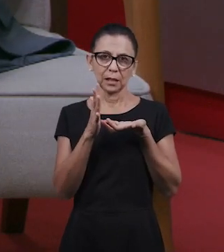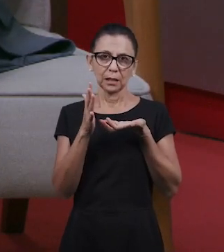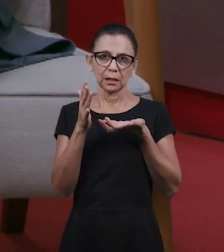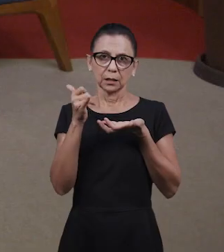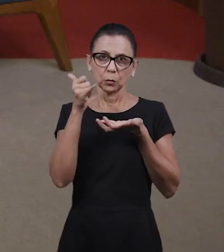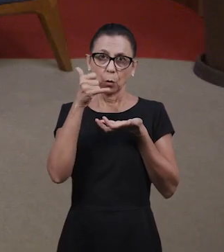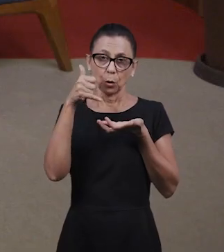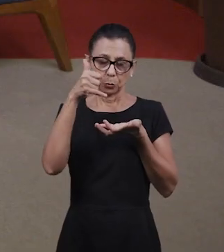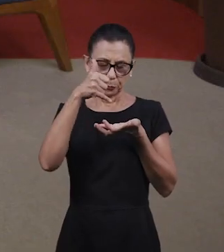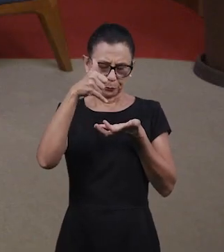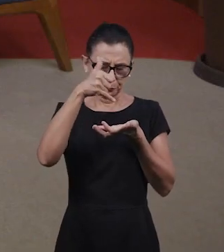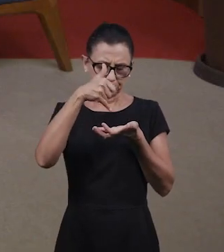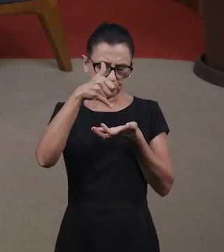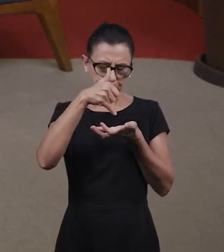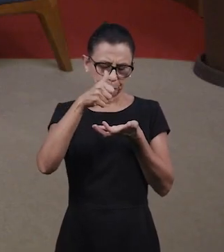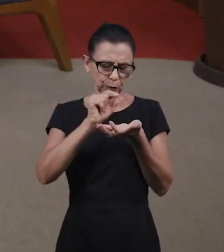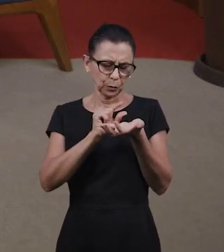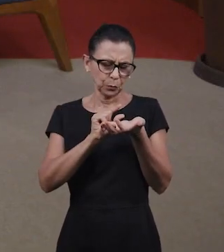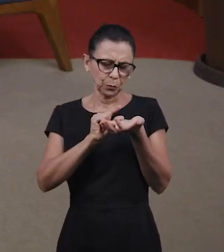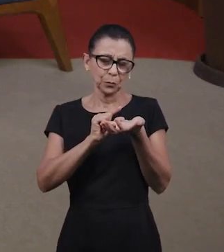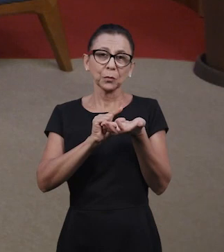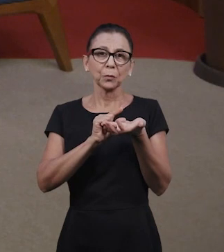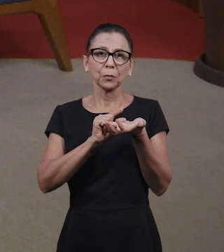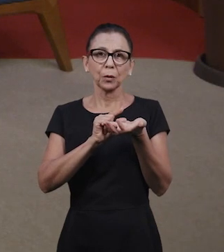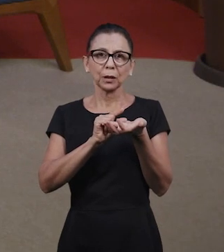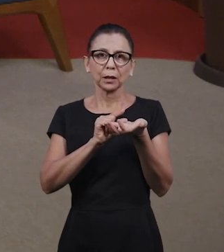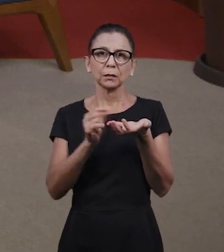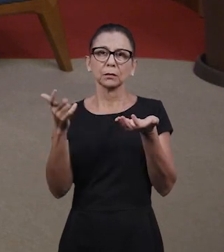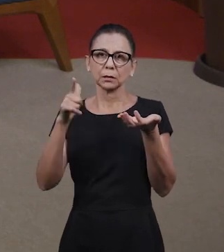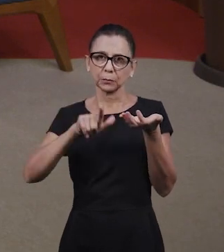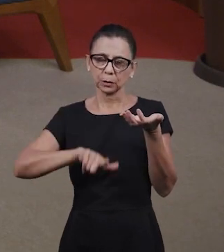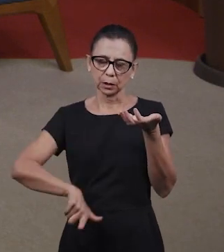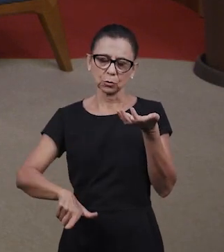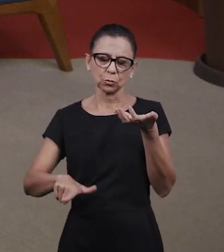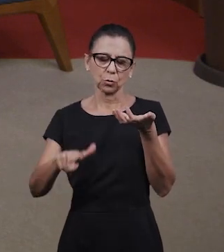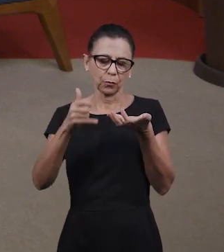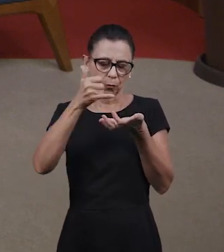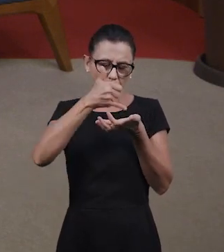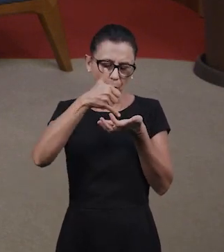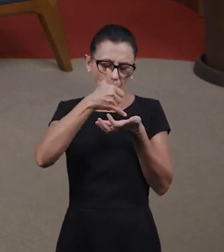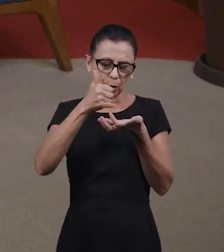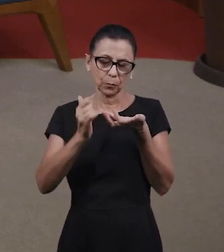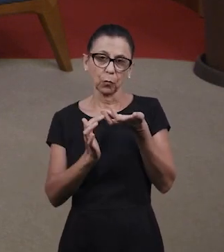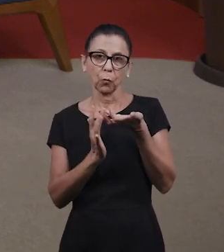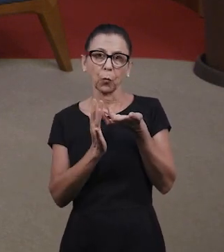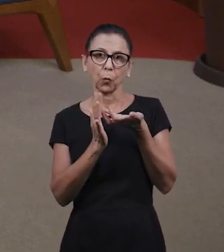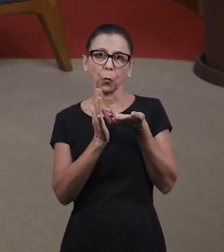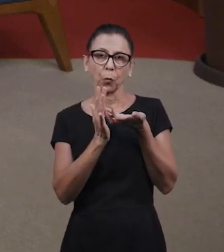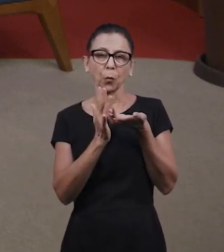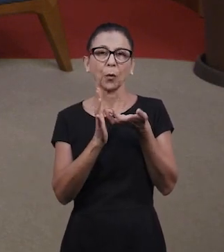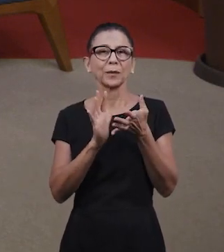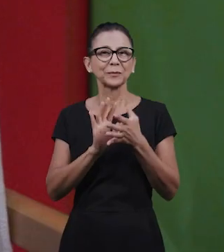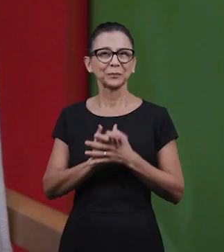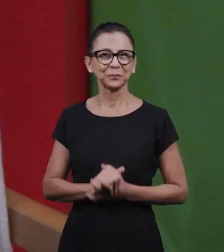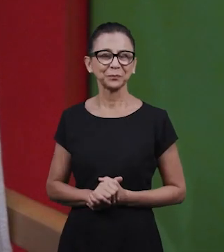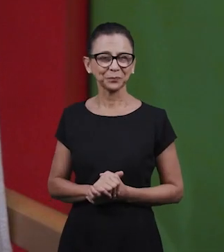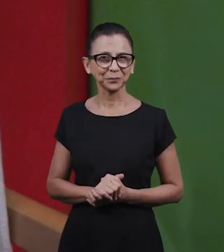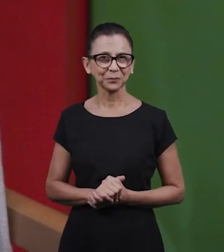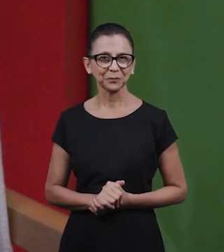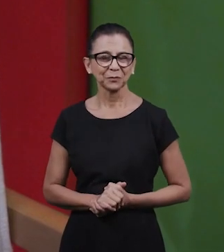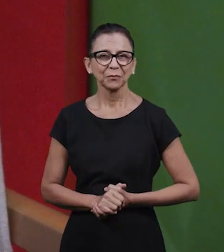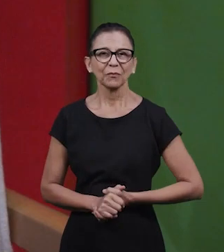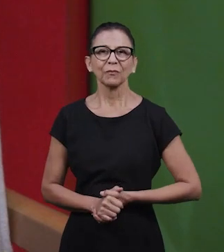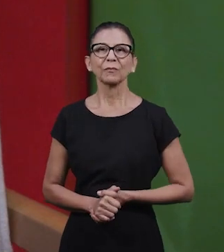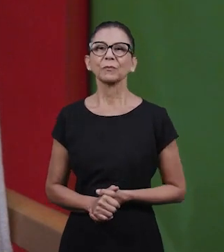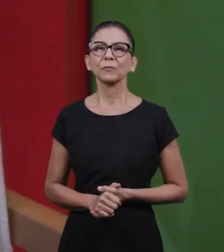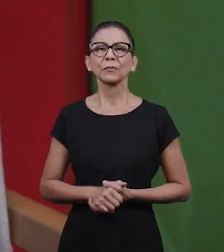que le Saint-Esprit a, lui, le Saint-Esprit, donc ce n'est pas une expérience qu'on vit et après c'est fini. Non, à chaque